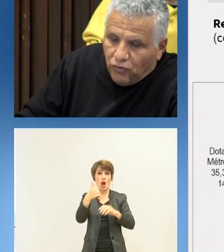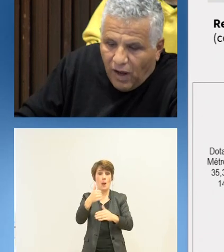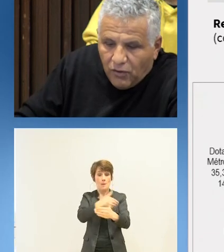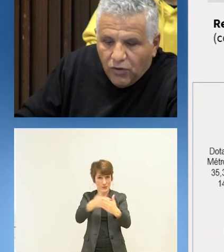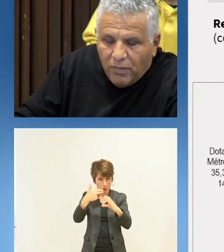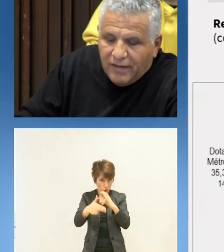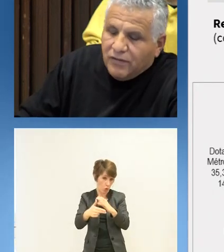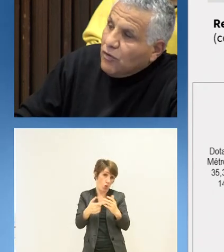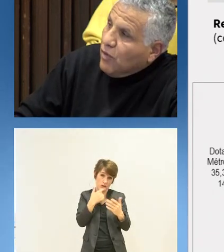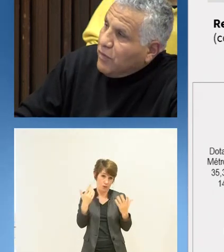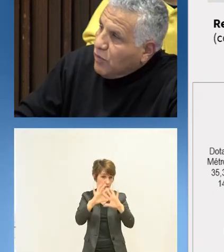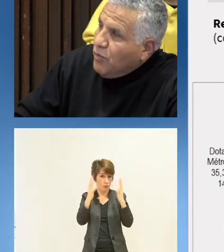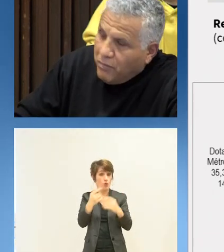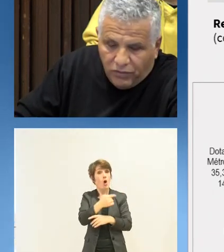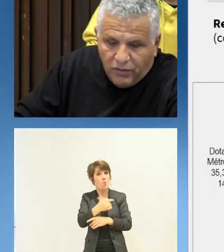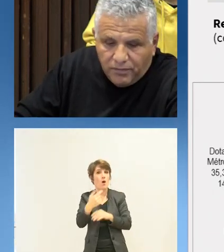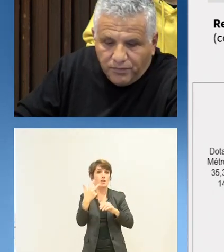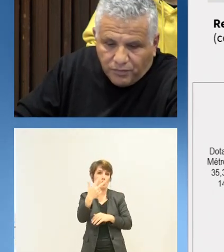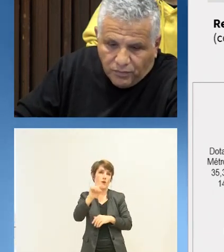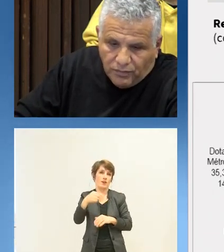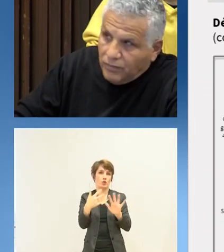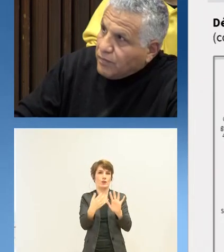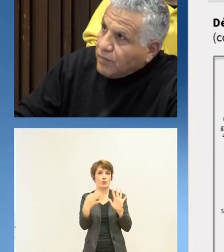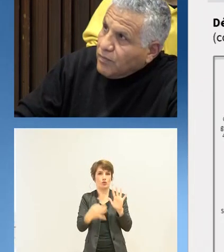soit une baisse de 3 8%